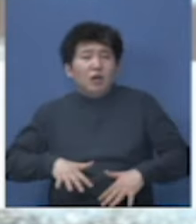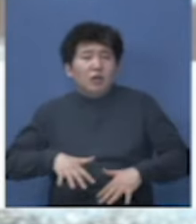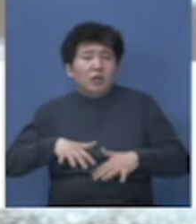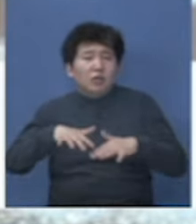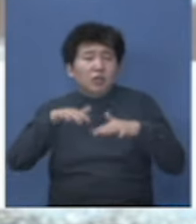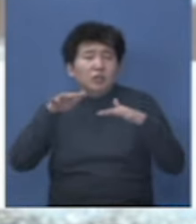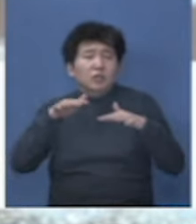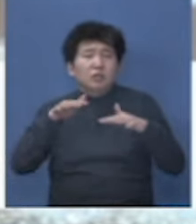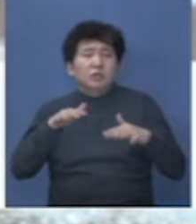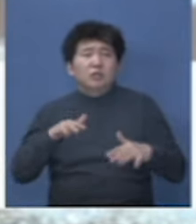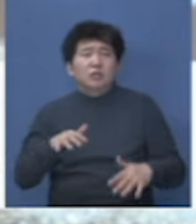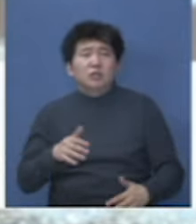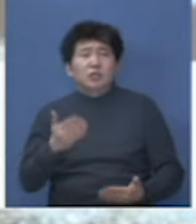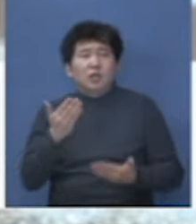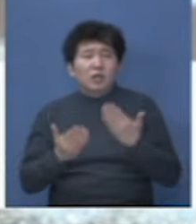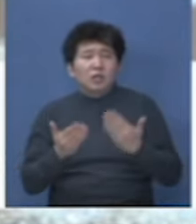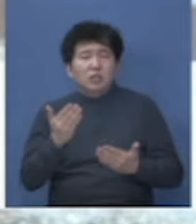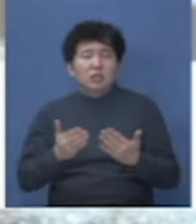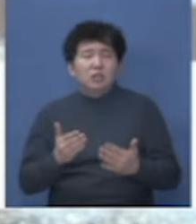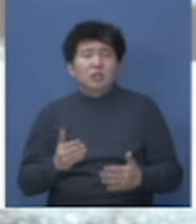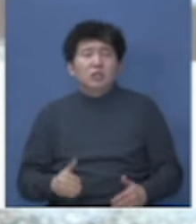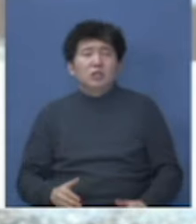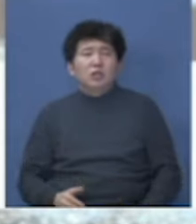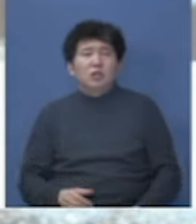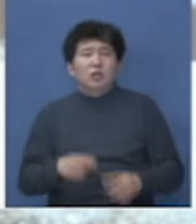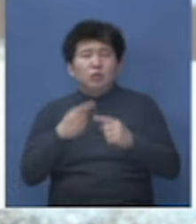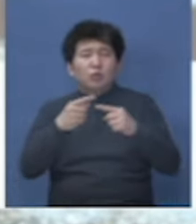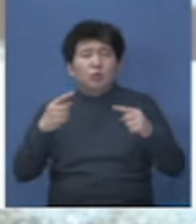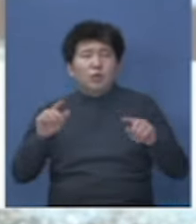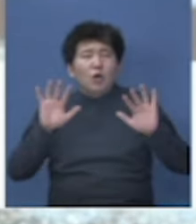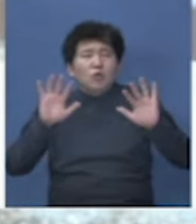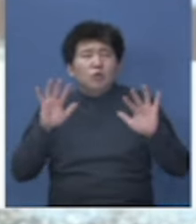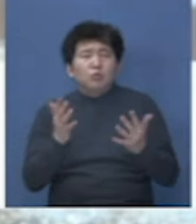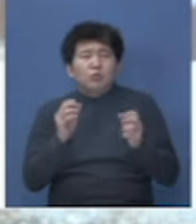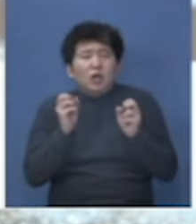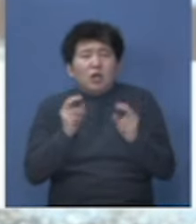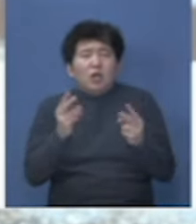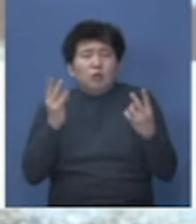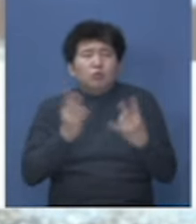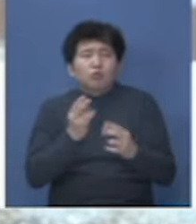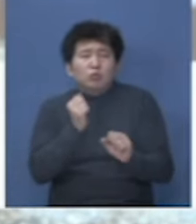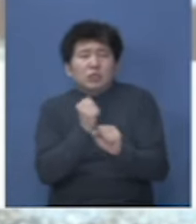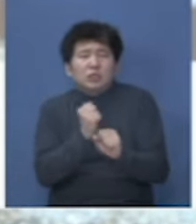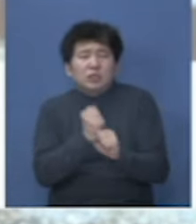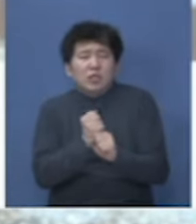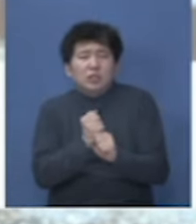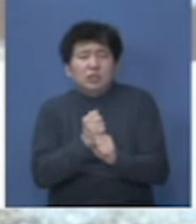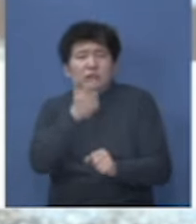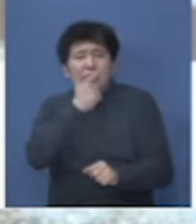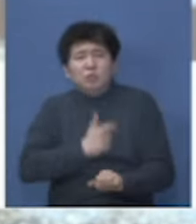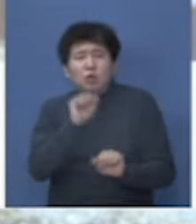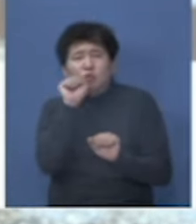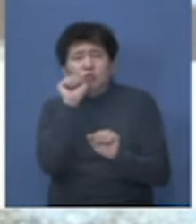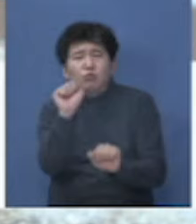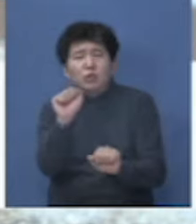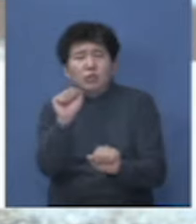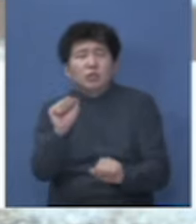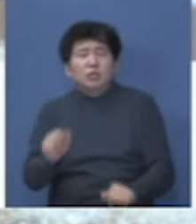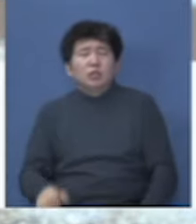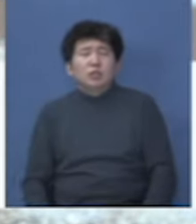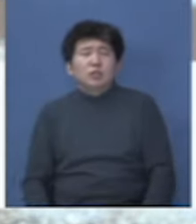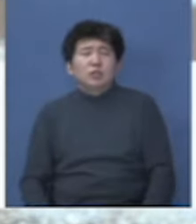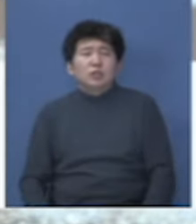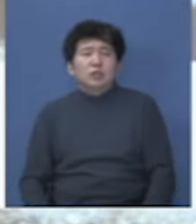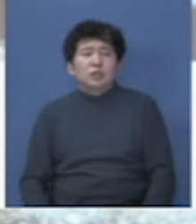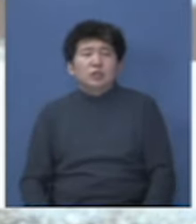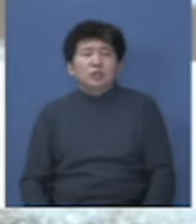көтерілген жағдайда немесе су басу қаупі болған жағдайда өздерін-өздері қалай осы әрекеттен сақтандыру керек, сол